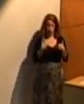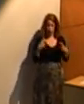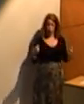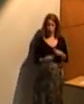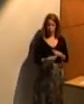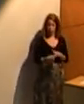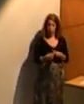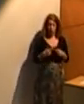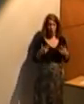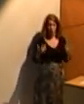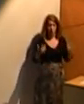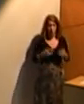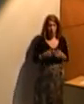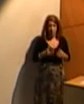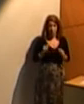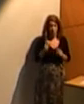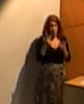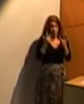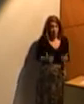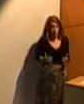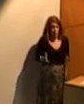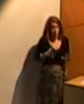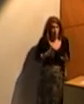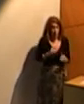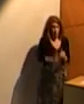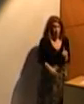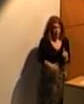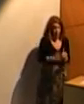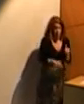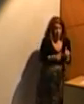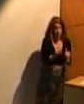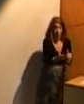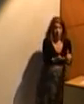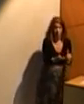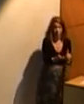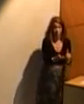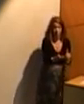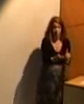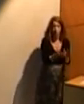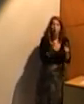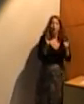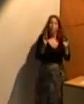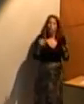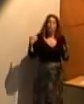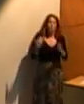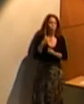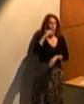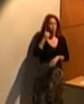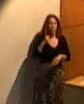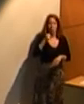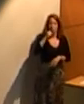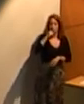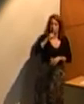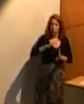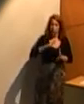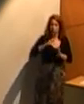car il y aura une fin alors oui on vit de plus en plus vieux et c'est très bien encore faut-il